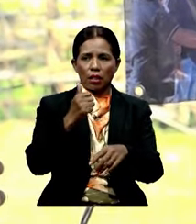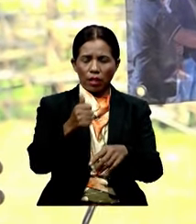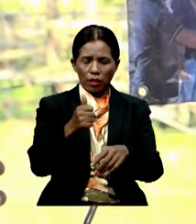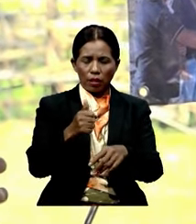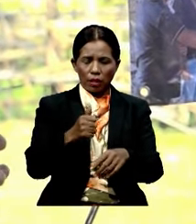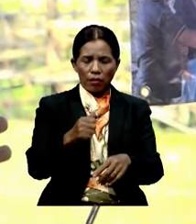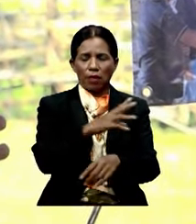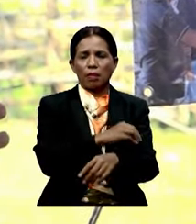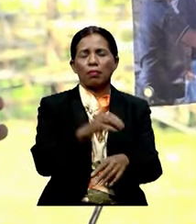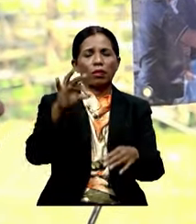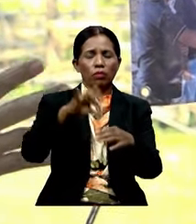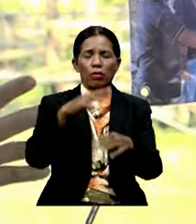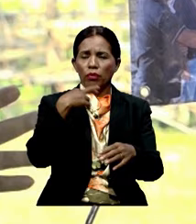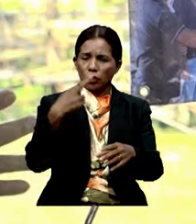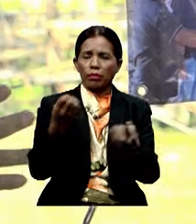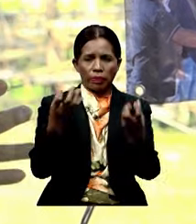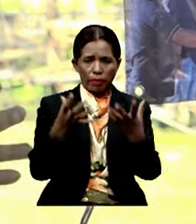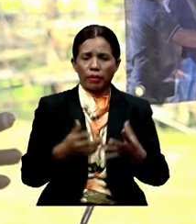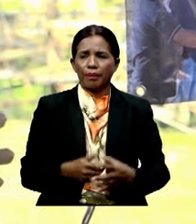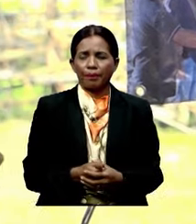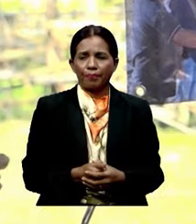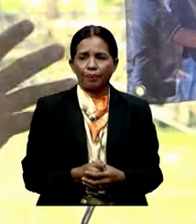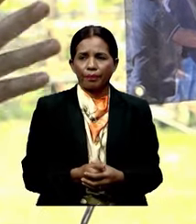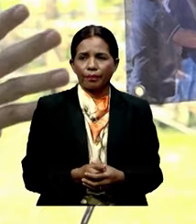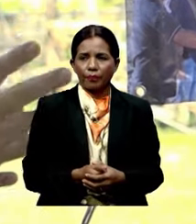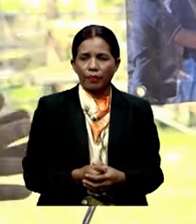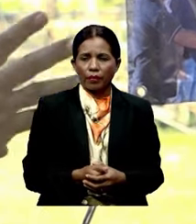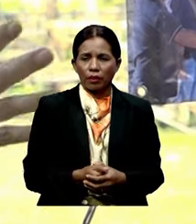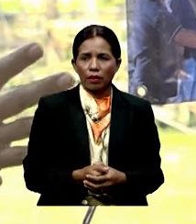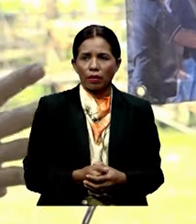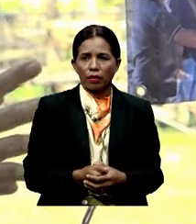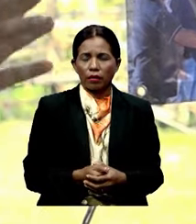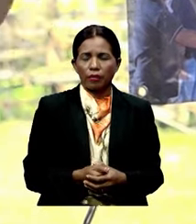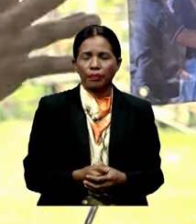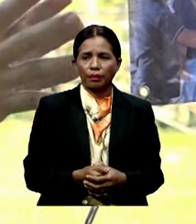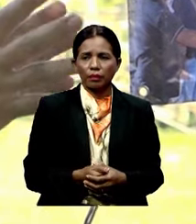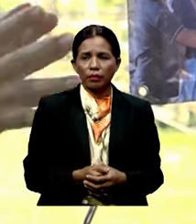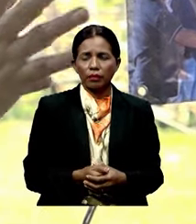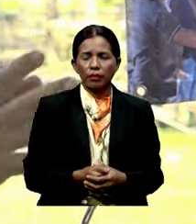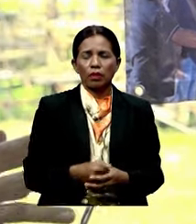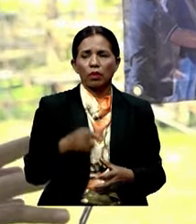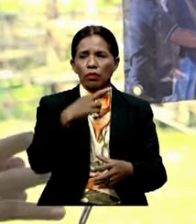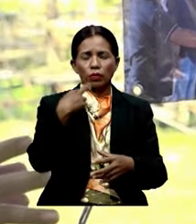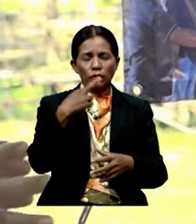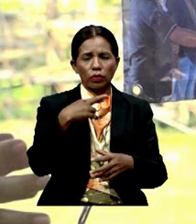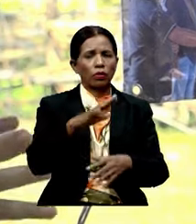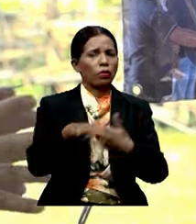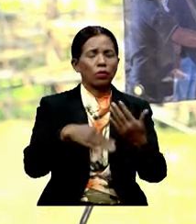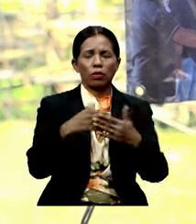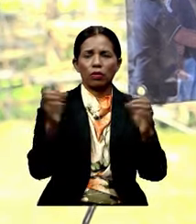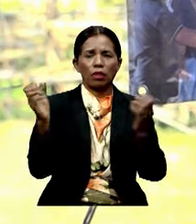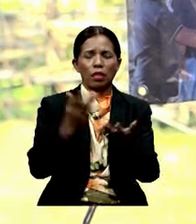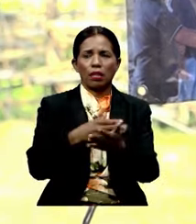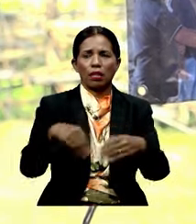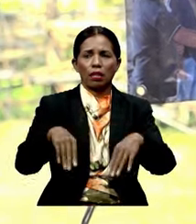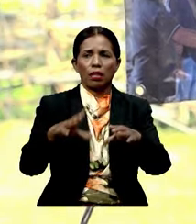beras. Karena kalau kita lihat sekarang padi itu beras itu beberapa negara punya tidak dijual karena